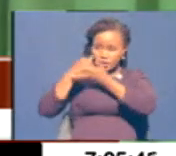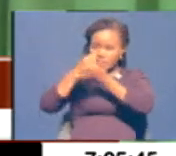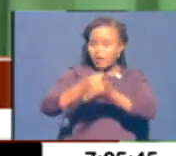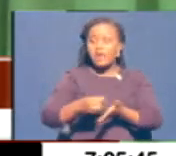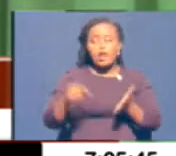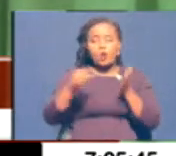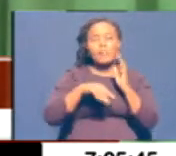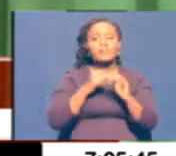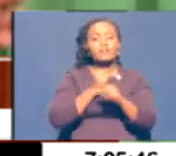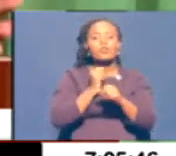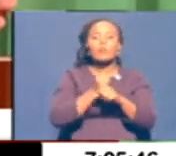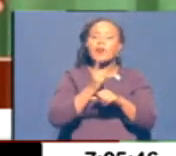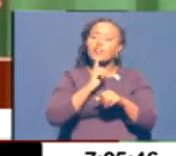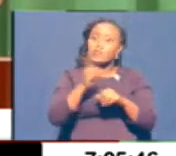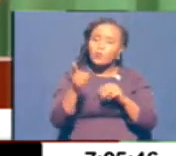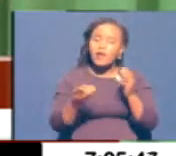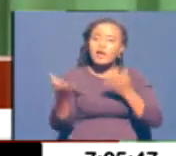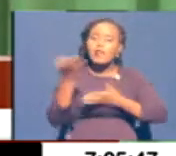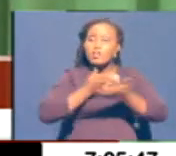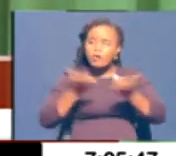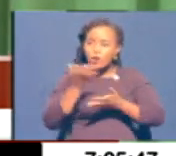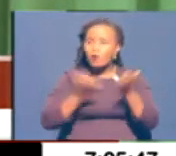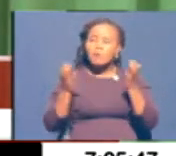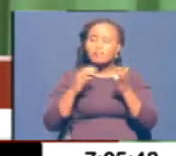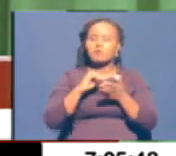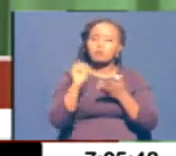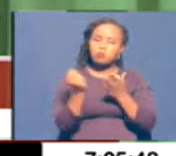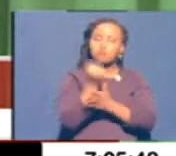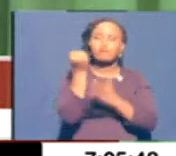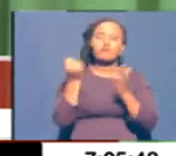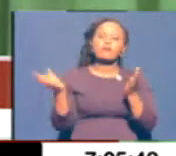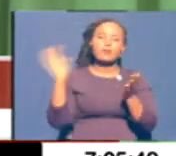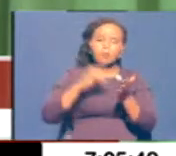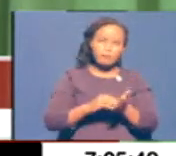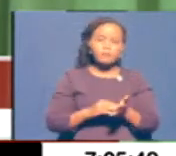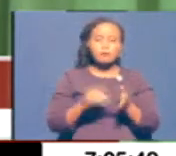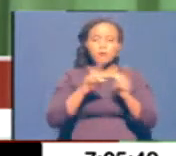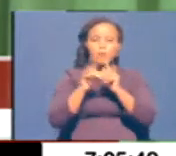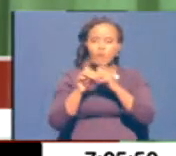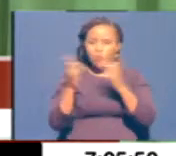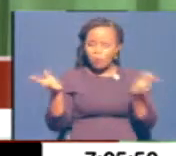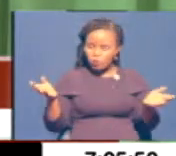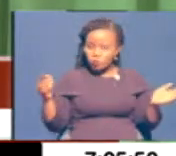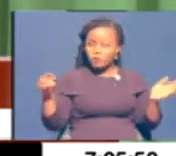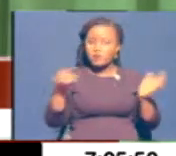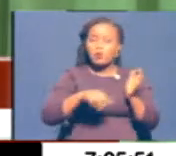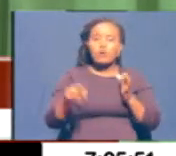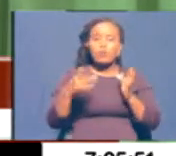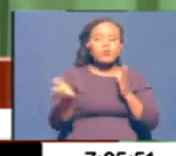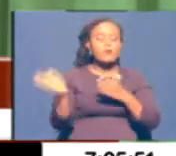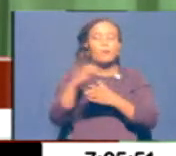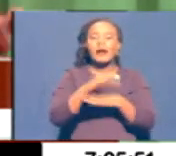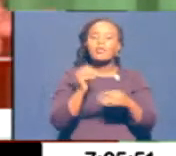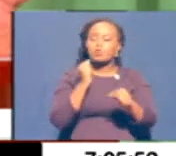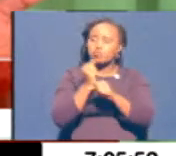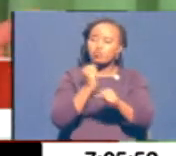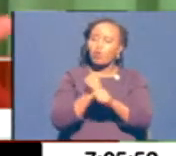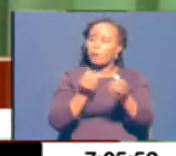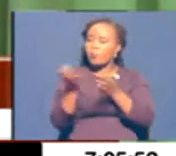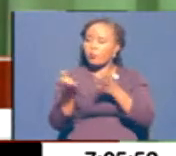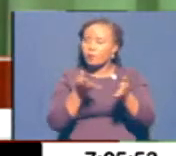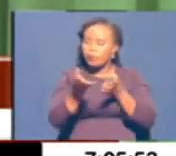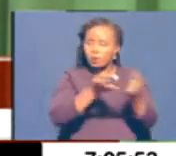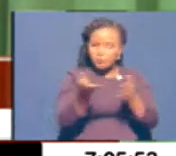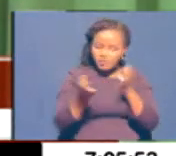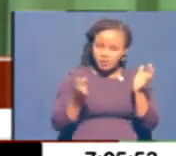kwamba uchumi wetu inafunguliwa na tunarudi katika makazi zetu, ndio tuweze